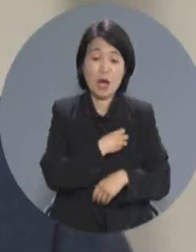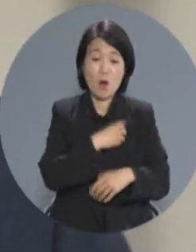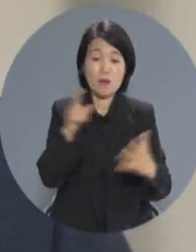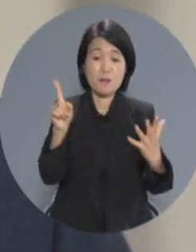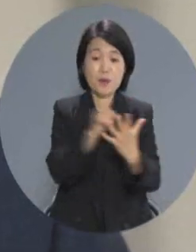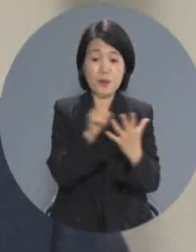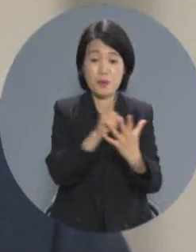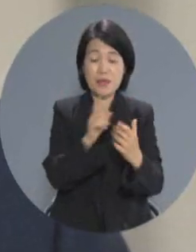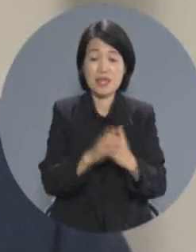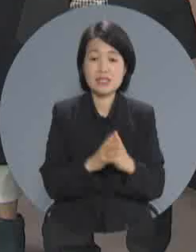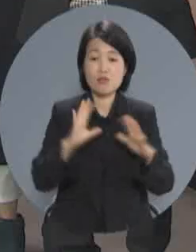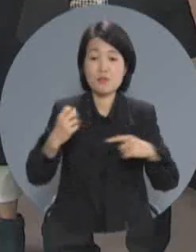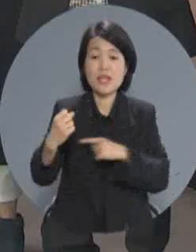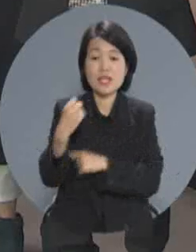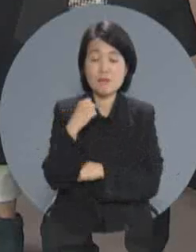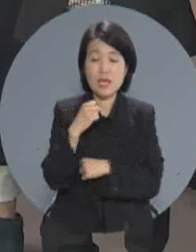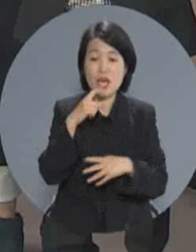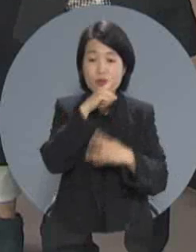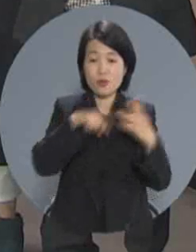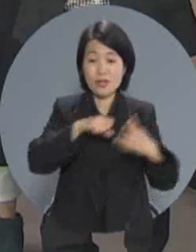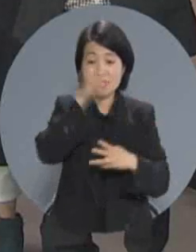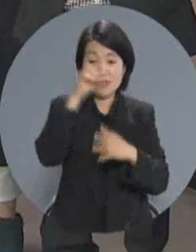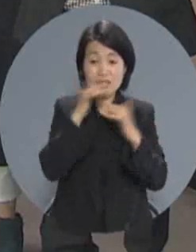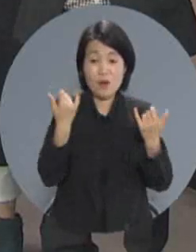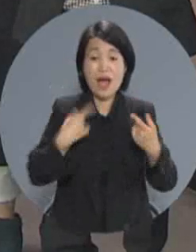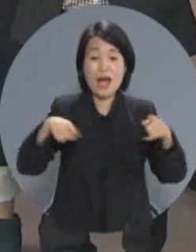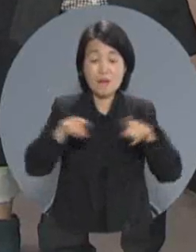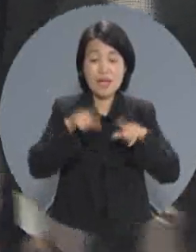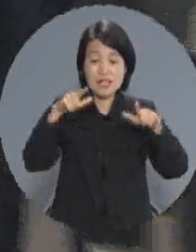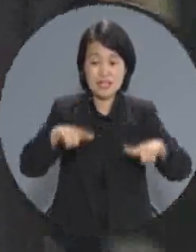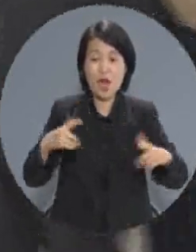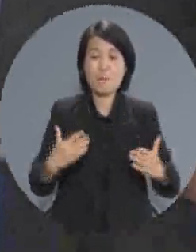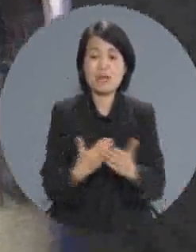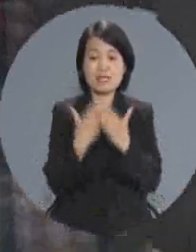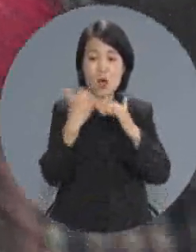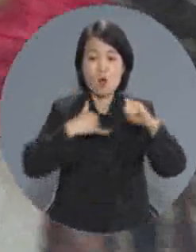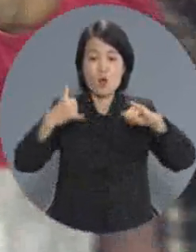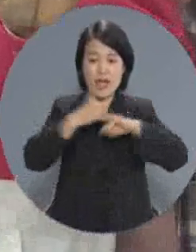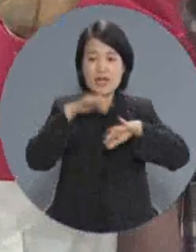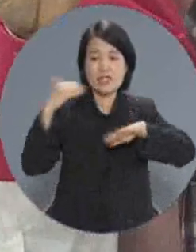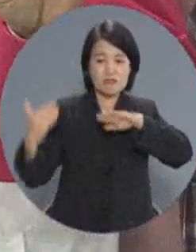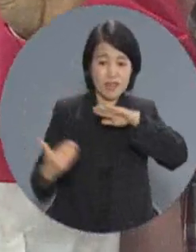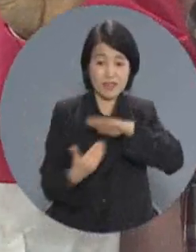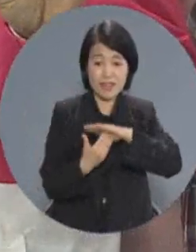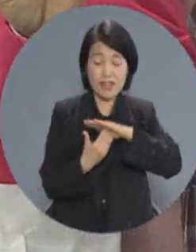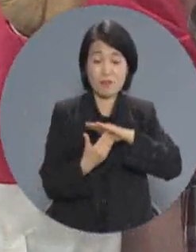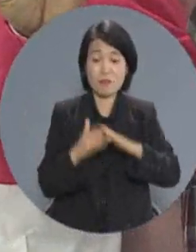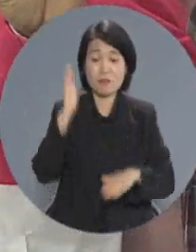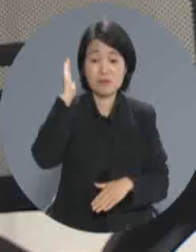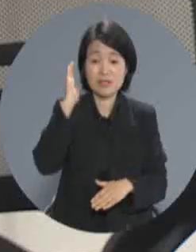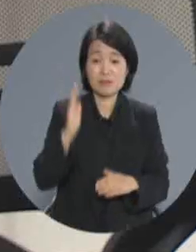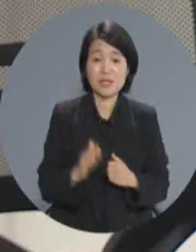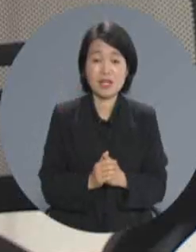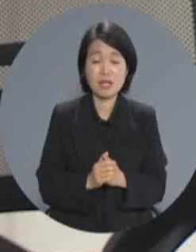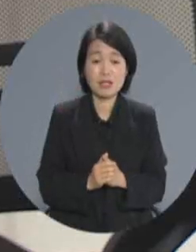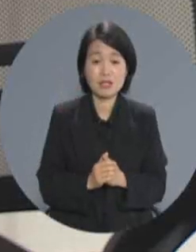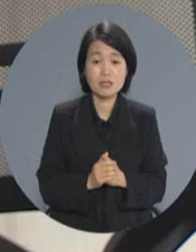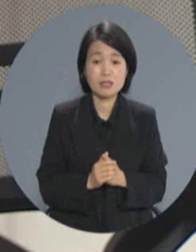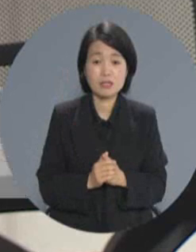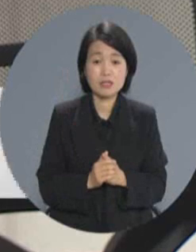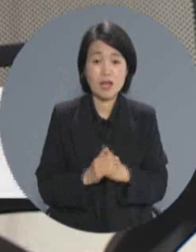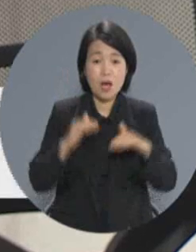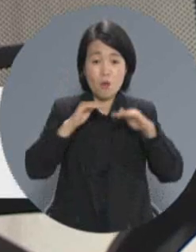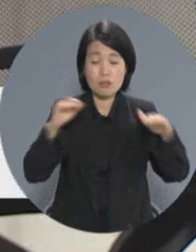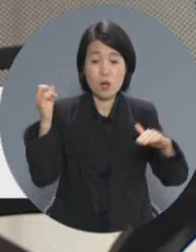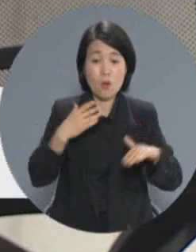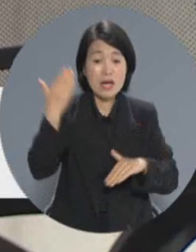만나 국민의힘이 윤석열 당선인과 함께 지역 발전 공약을 실현시키겠다고 약속했습니다. 이 공정과 상식을 기반으로